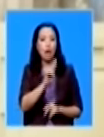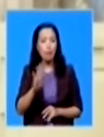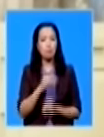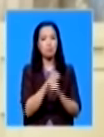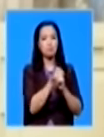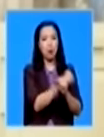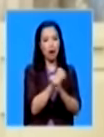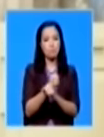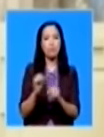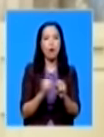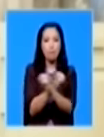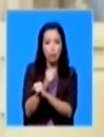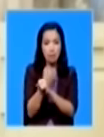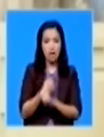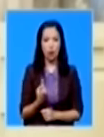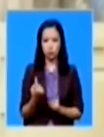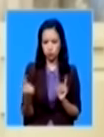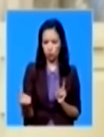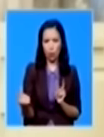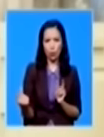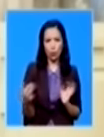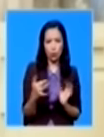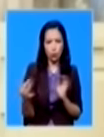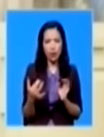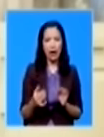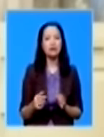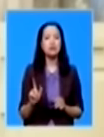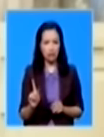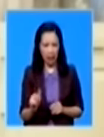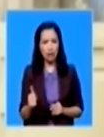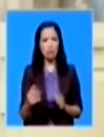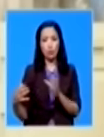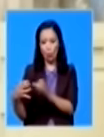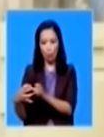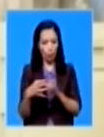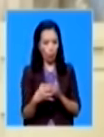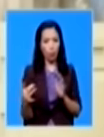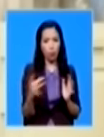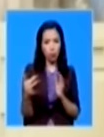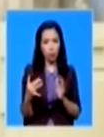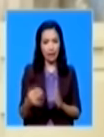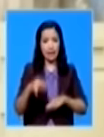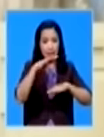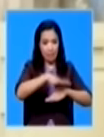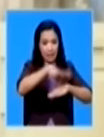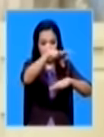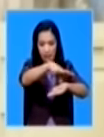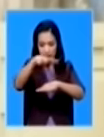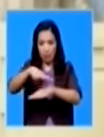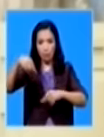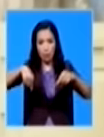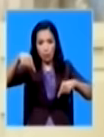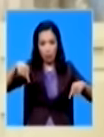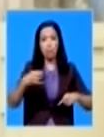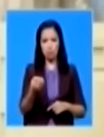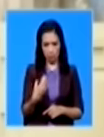นตัวเป็นกลุ่มก็ได้ประชุมทางไกลก็ได้วิดีโอคอลก็ได้นะสามารถระบุพิกัดตำแหน่งได้ด้วยนะอันนี้ให้สำนักงานรั